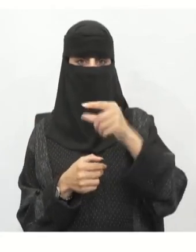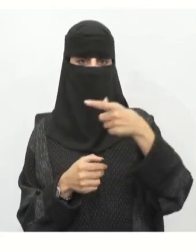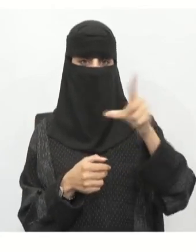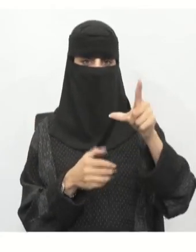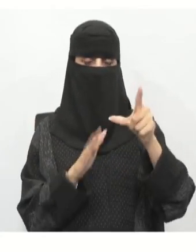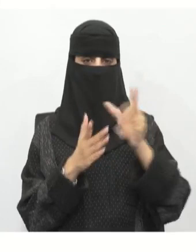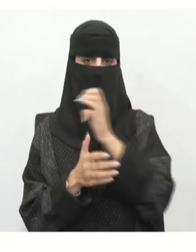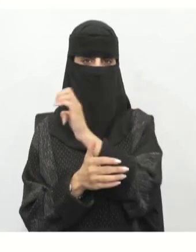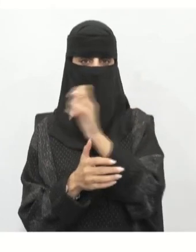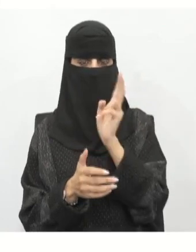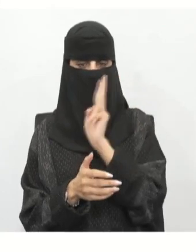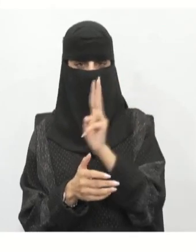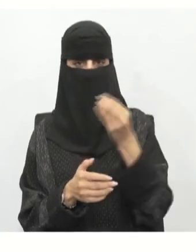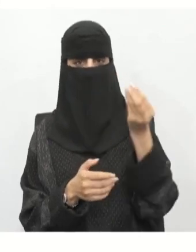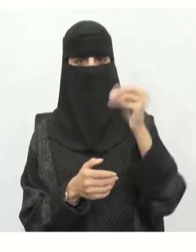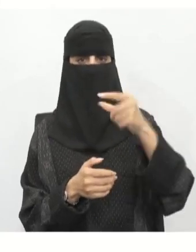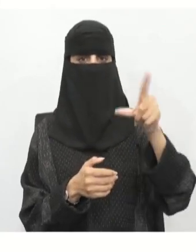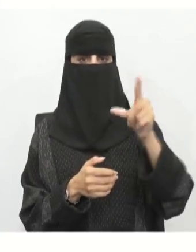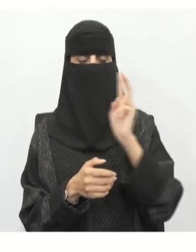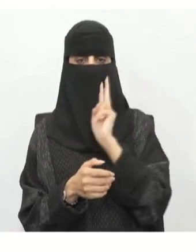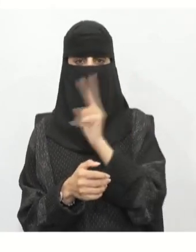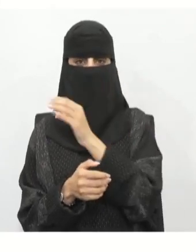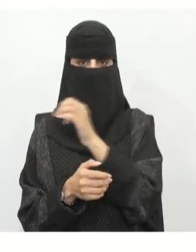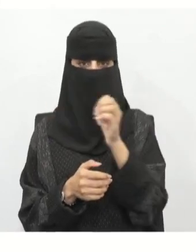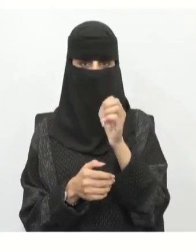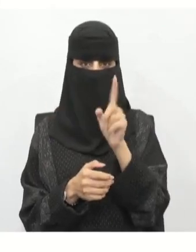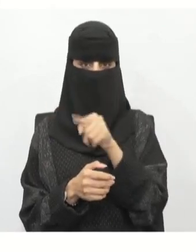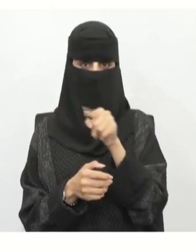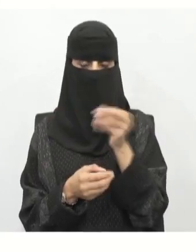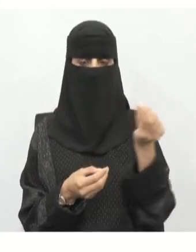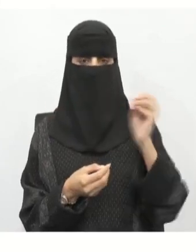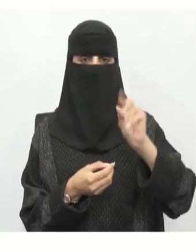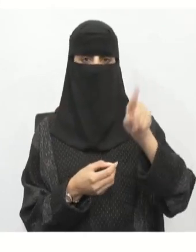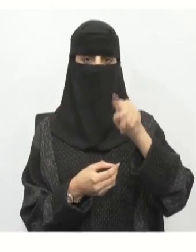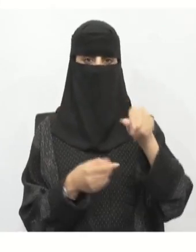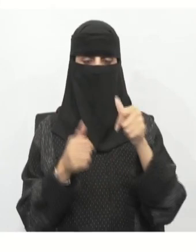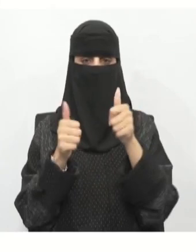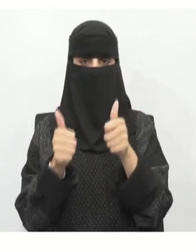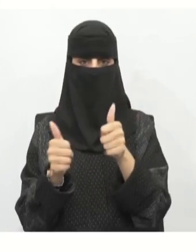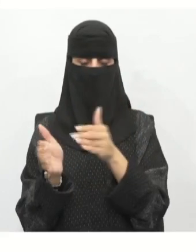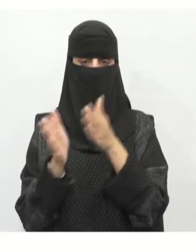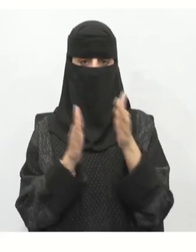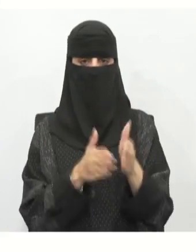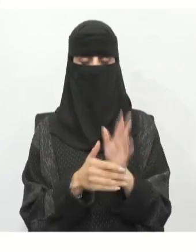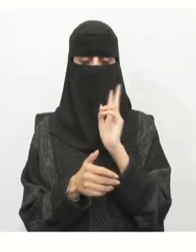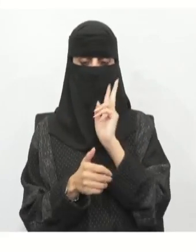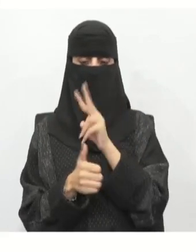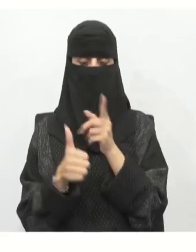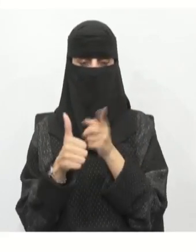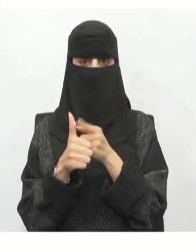امام العباره الصحيحه وعلامه خطا امام العباره الغير صحيحه نقرا